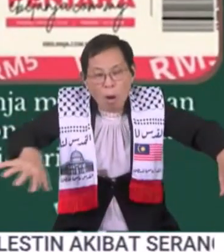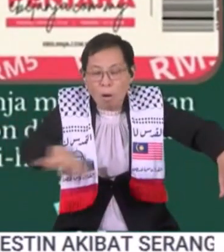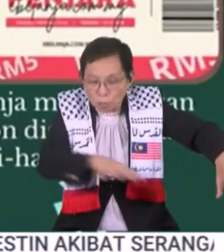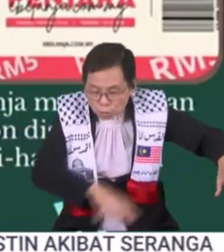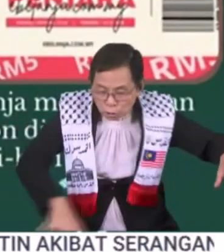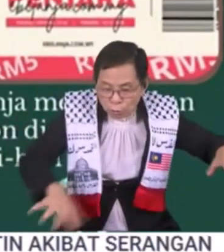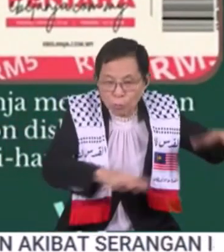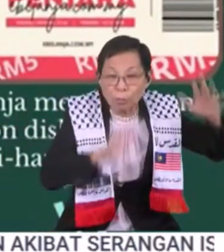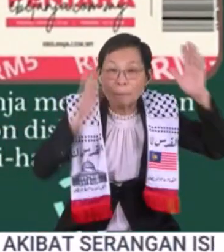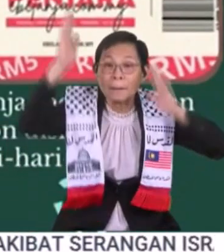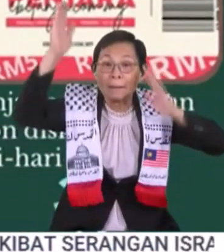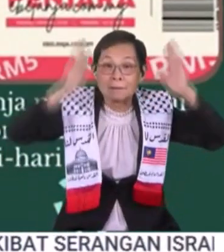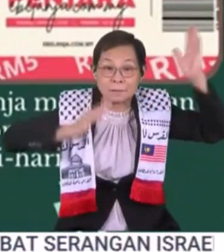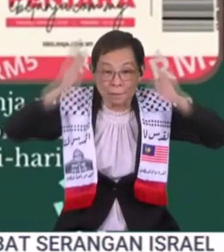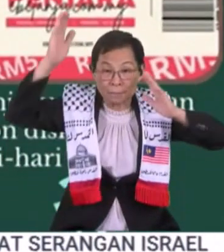seluruh negara